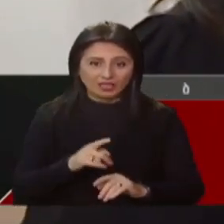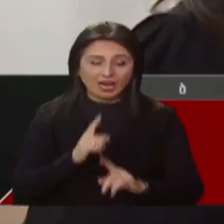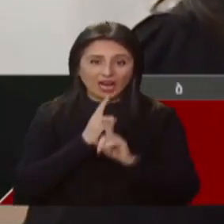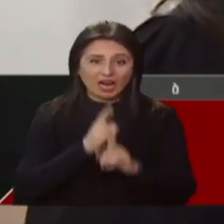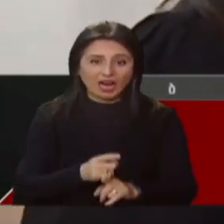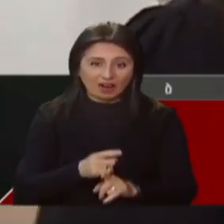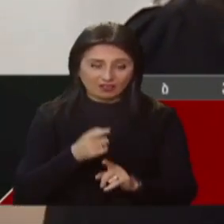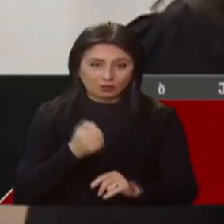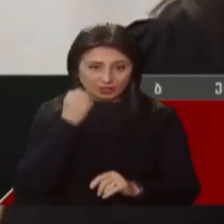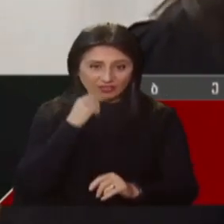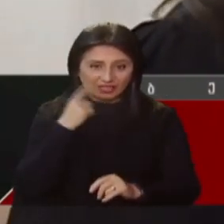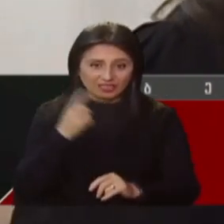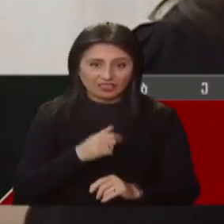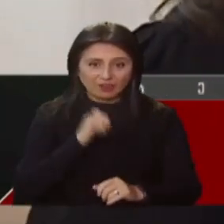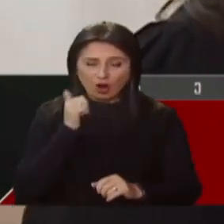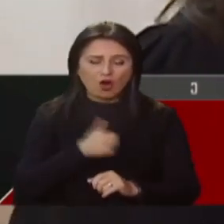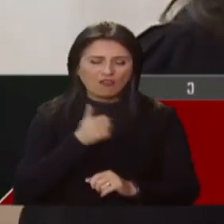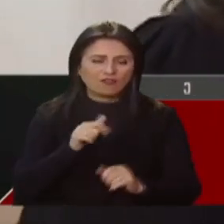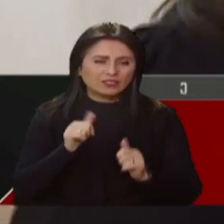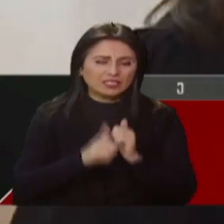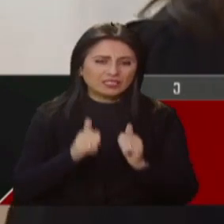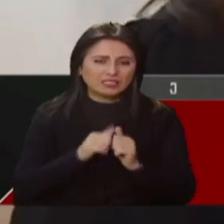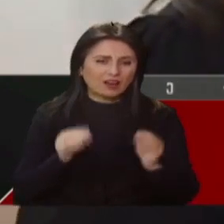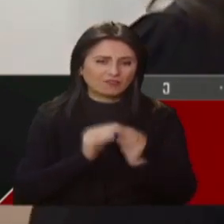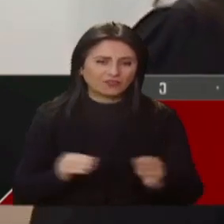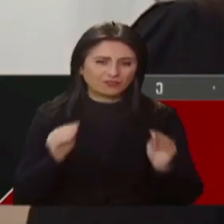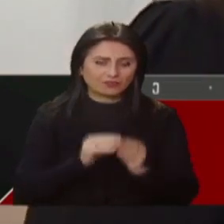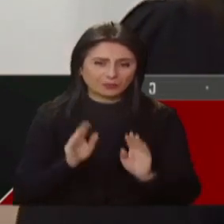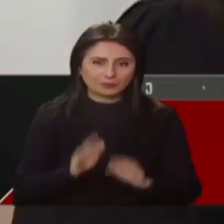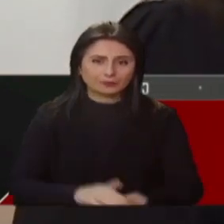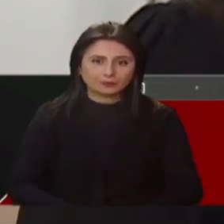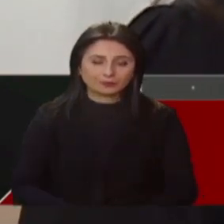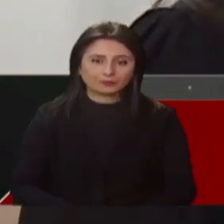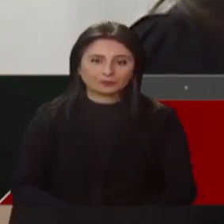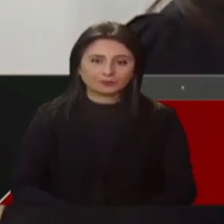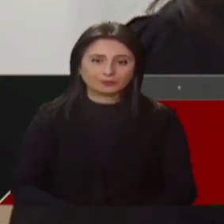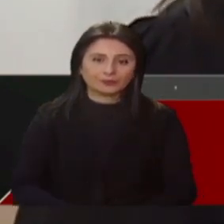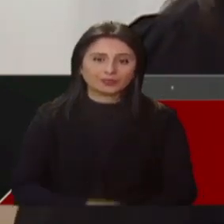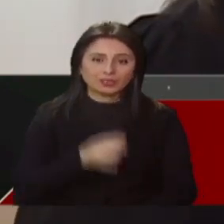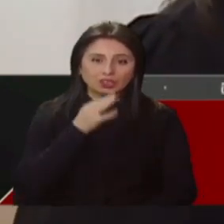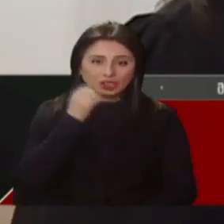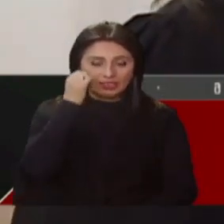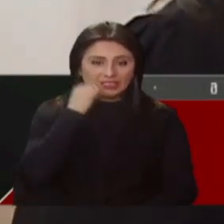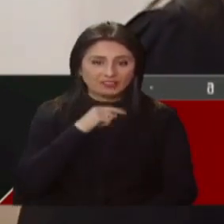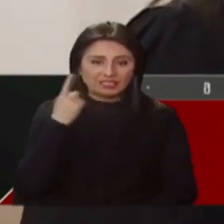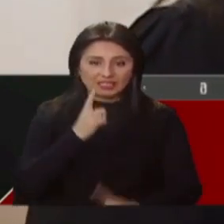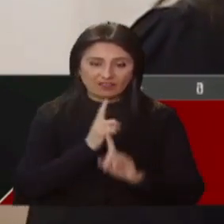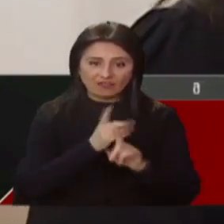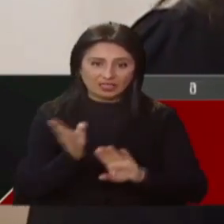გავაცილოთ ძველი წელი. ეს ყოველთვის მეორდება, ერთი და იგივე ხდება ამ კუთხით და ჯერ ძველ წელს